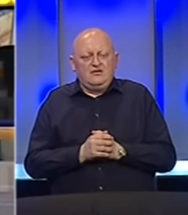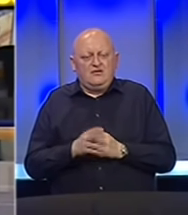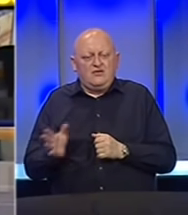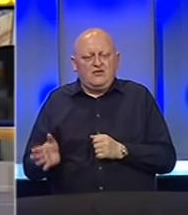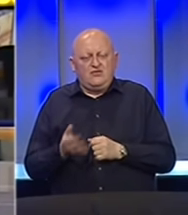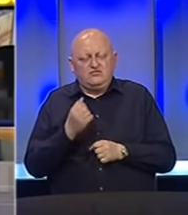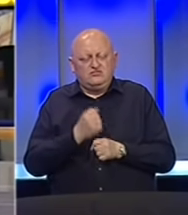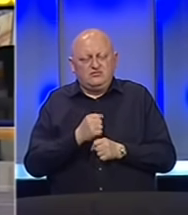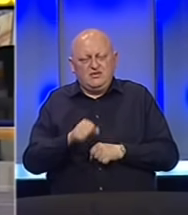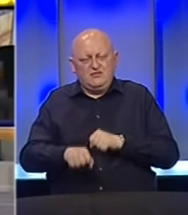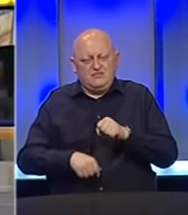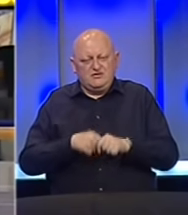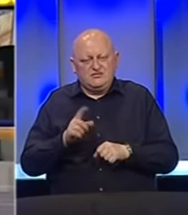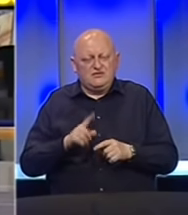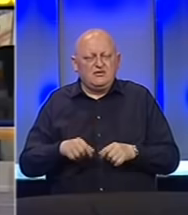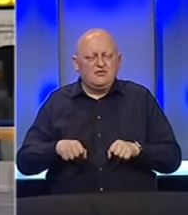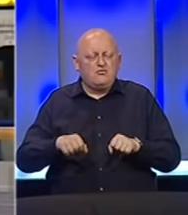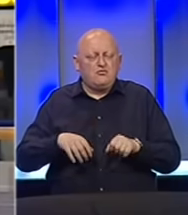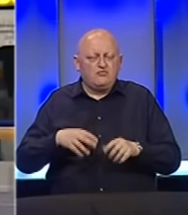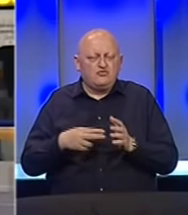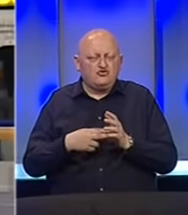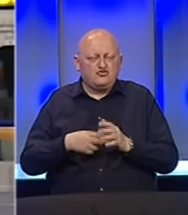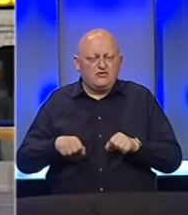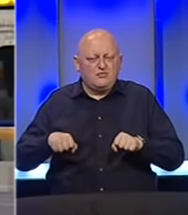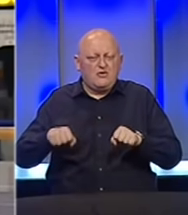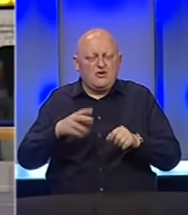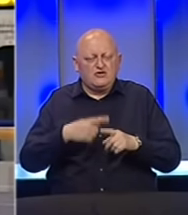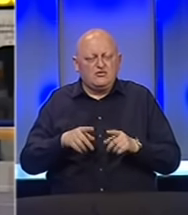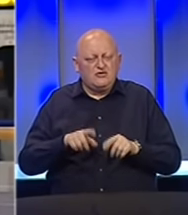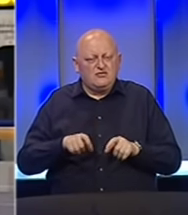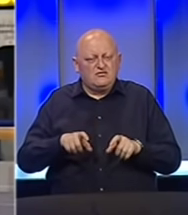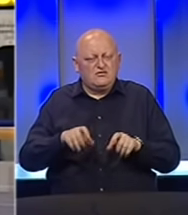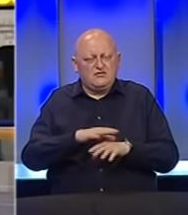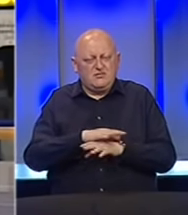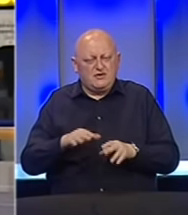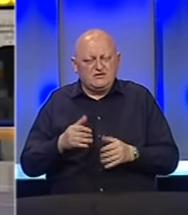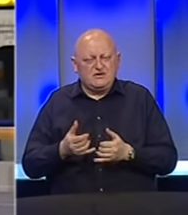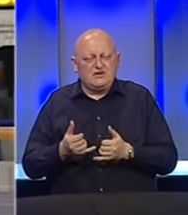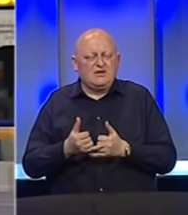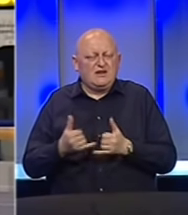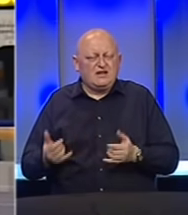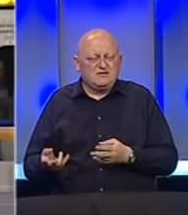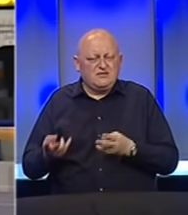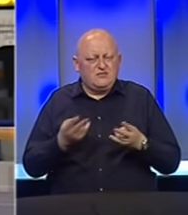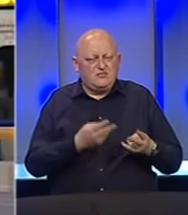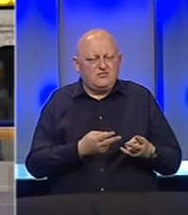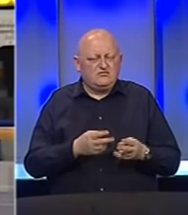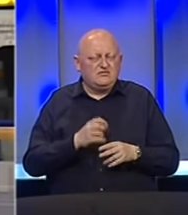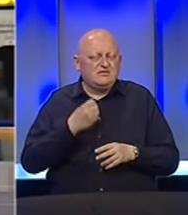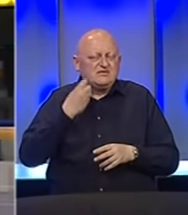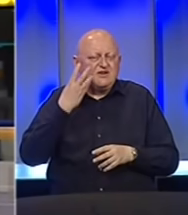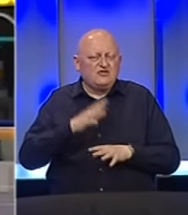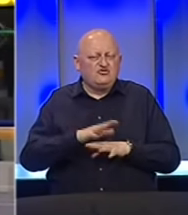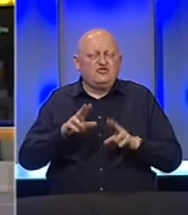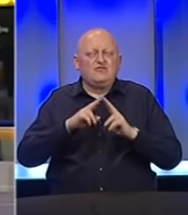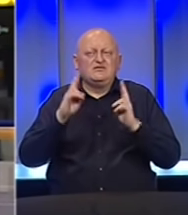Odlazak na posao biciklom ili električnim romobilom u vrijeme kada je zbog pandemije koronavirusa prestao raditi gradski prevoz postalo je svakodnevnica